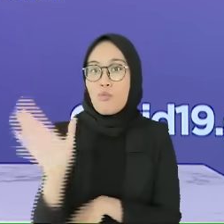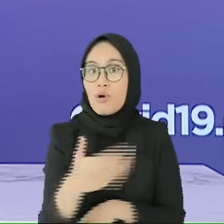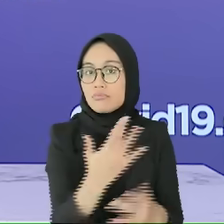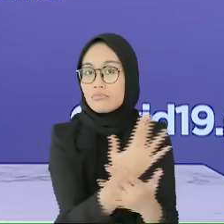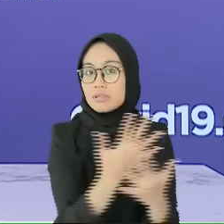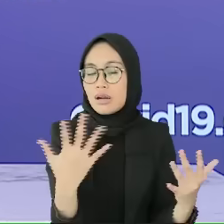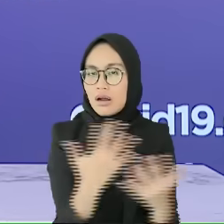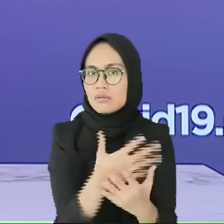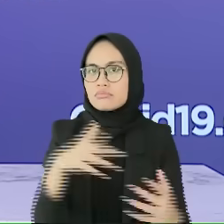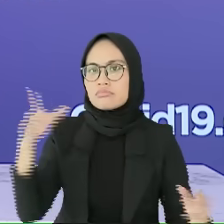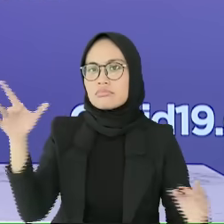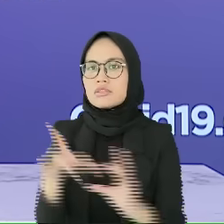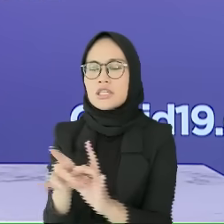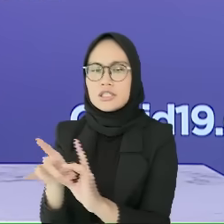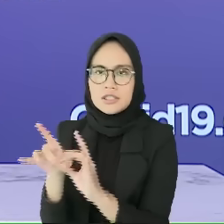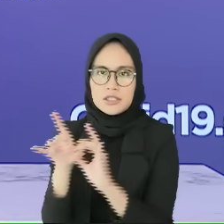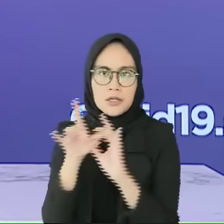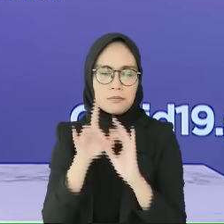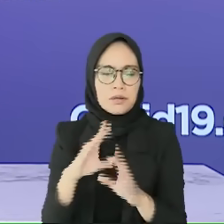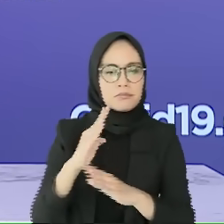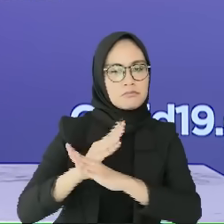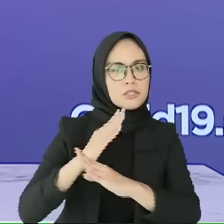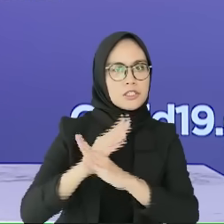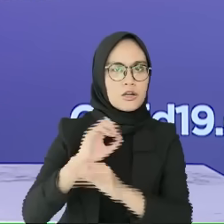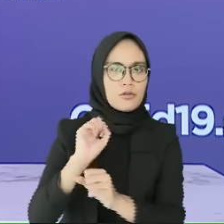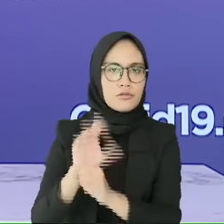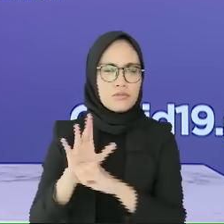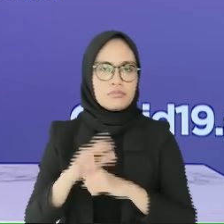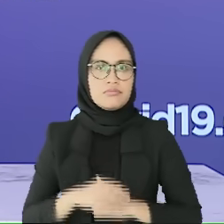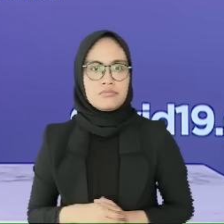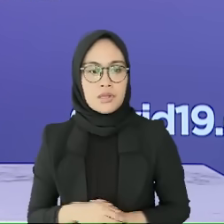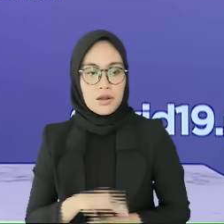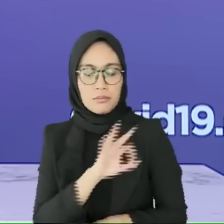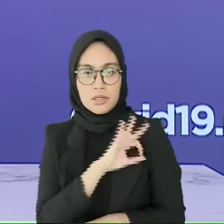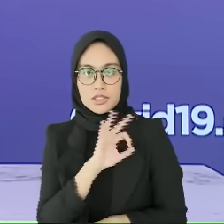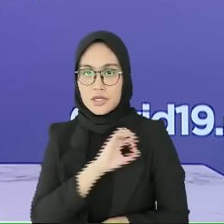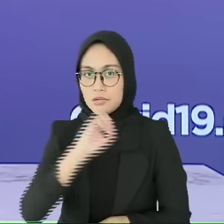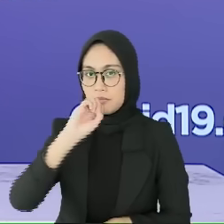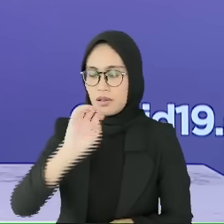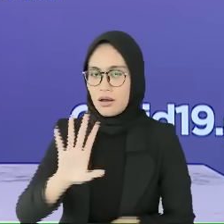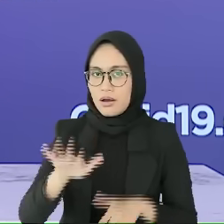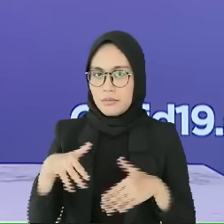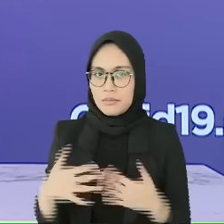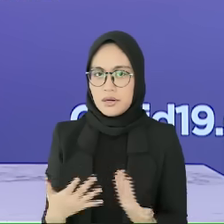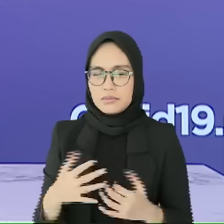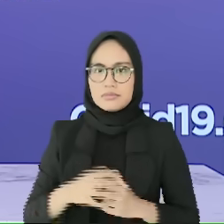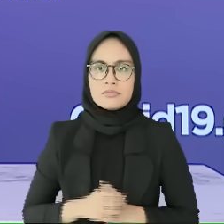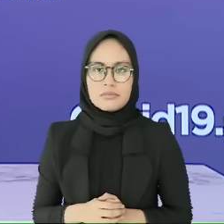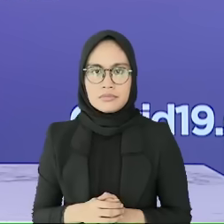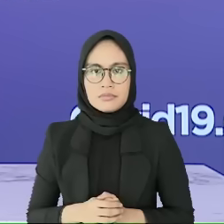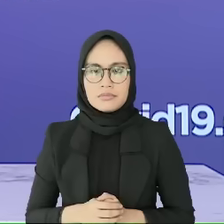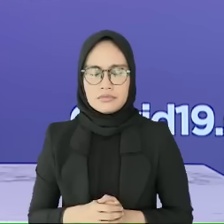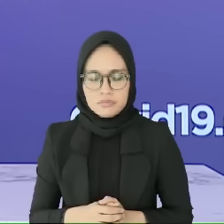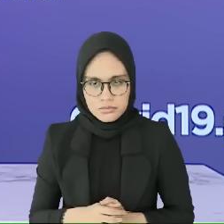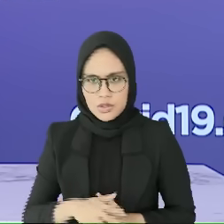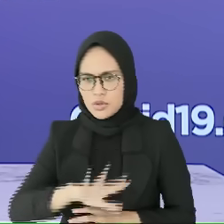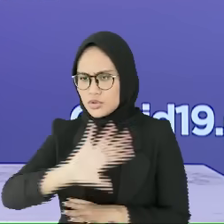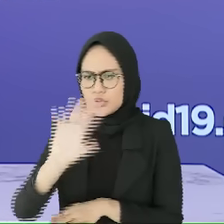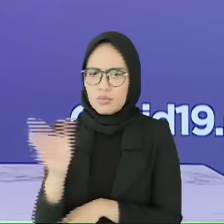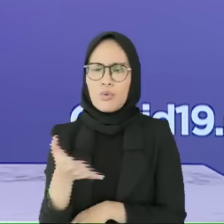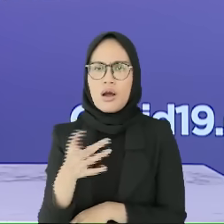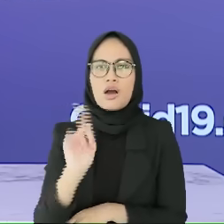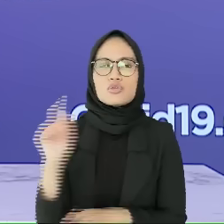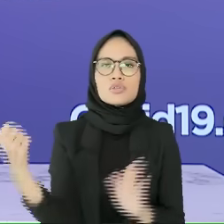COVID-19. Sebagaimana yang disampaikan Presiden, bahwa ke depannya kita harus memprioritaskan upaya 3M, 3T,